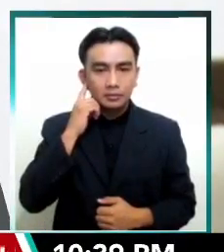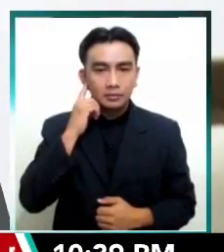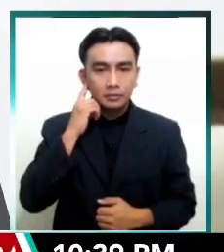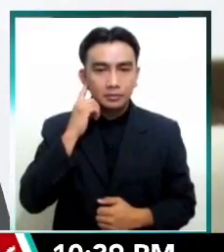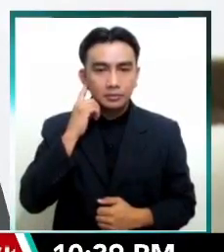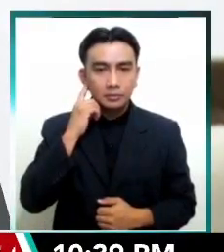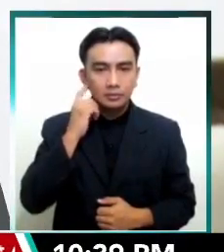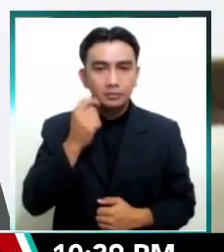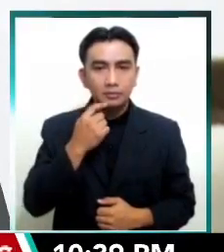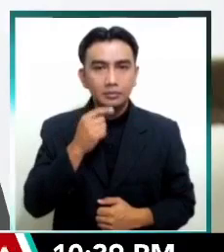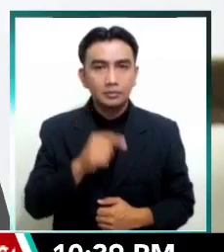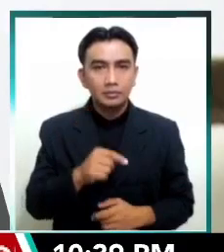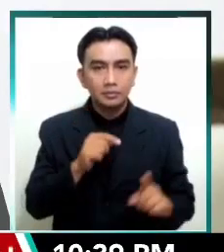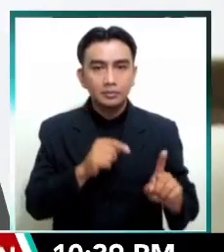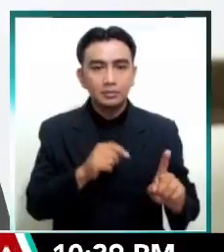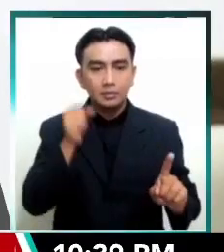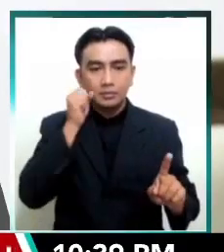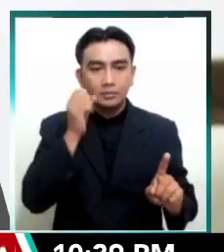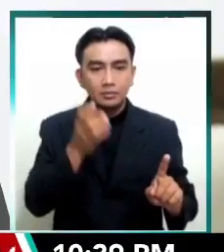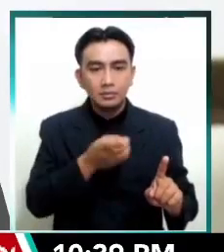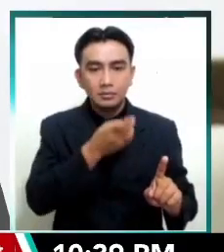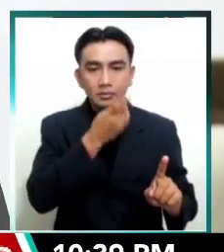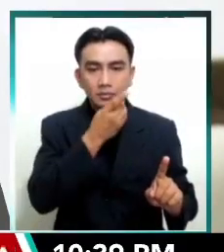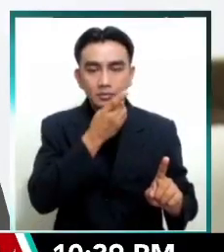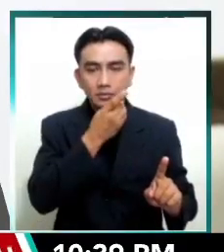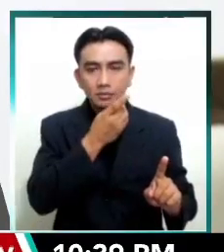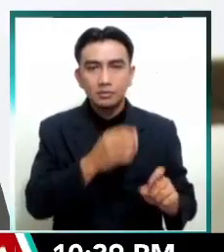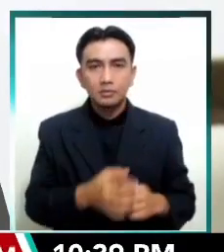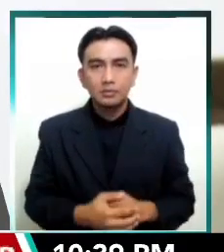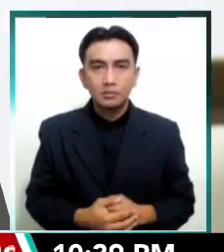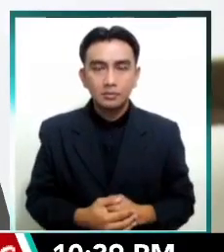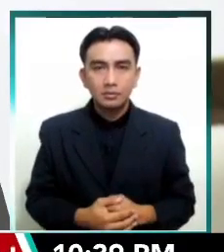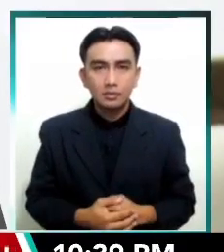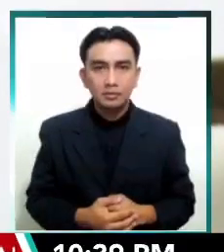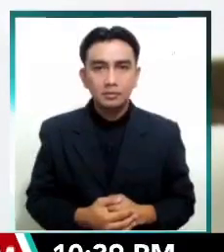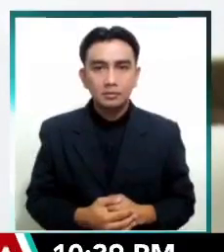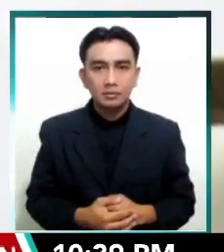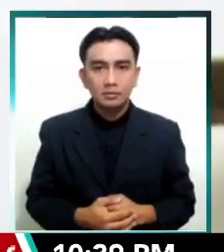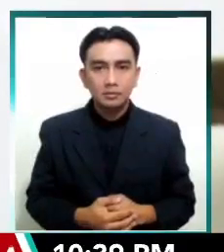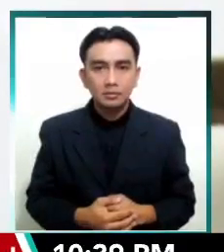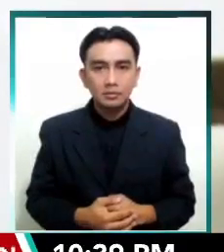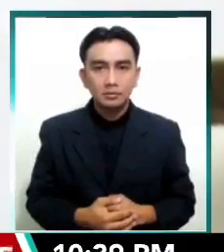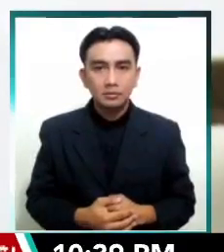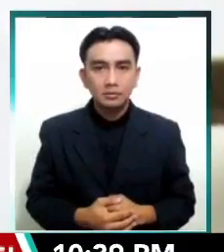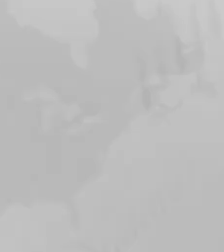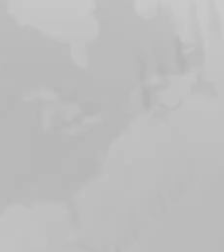that she could live without it and she would leave it to the sound discretion of the Congress.